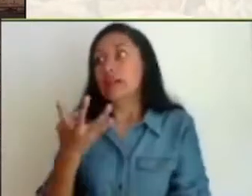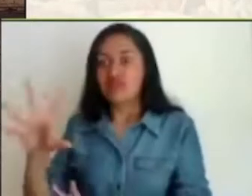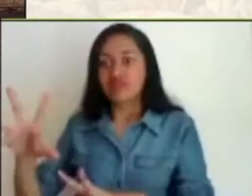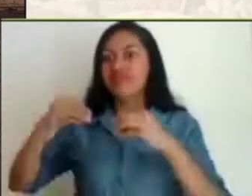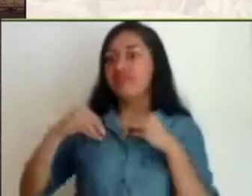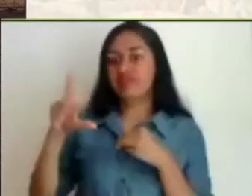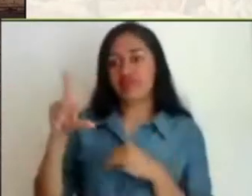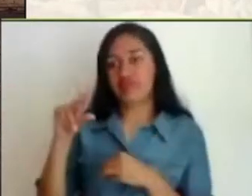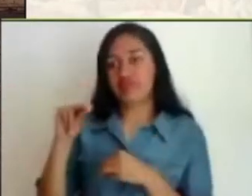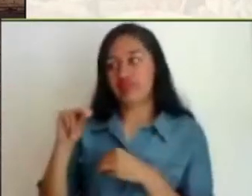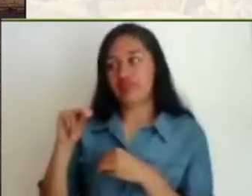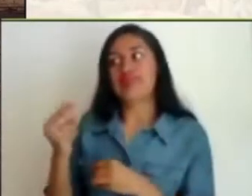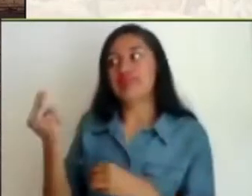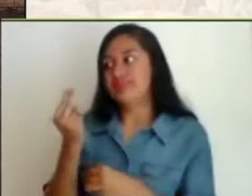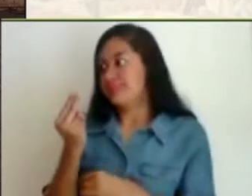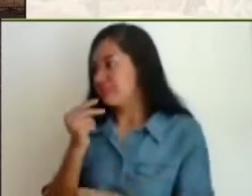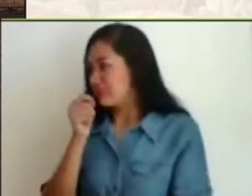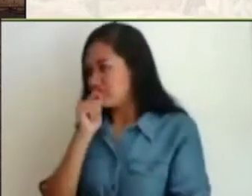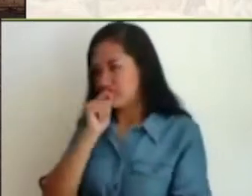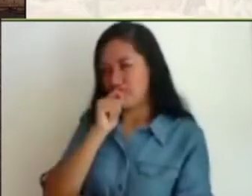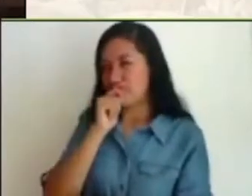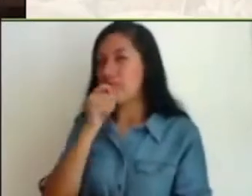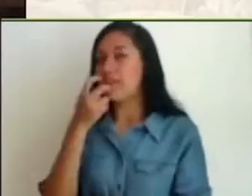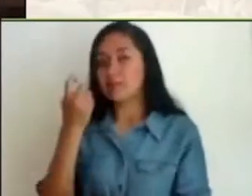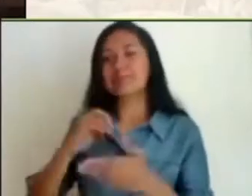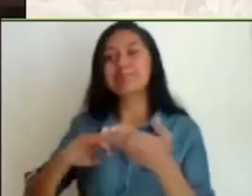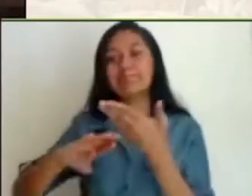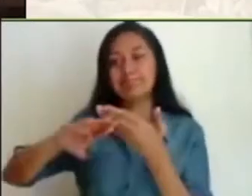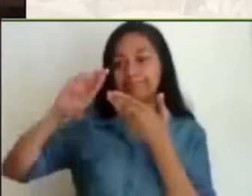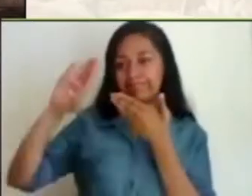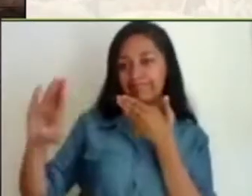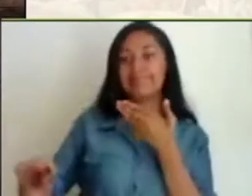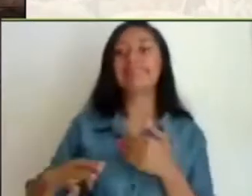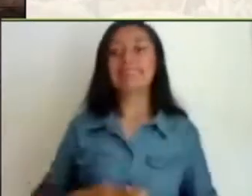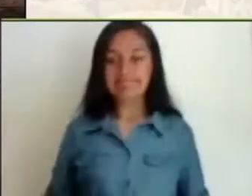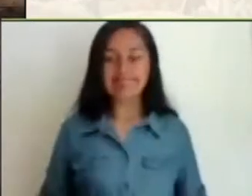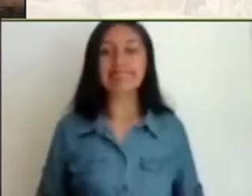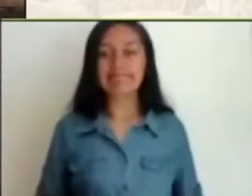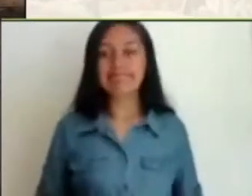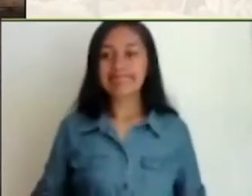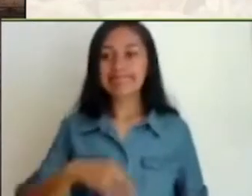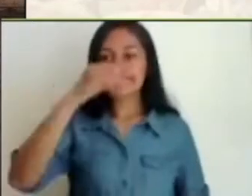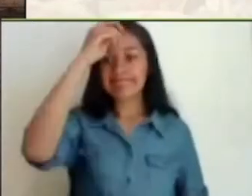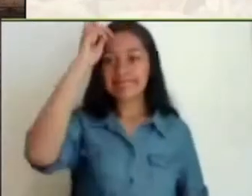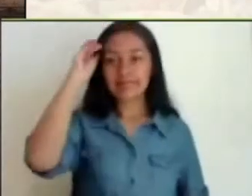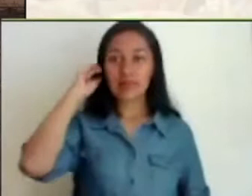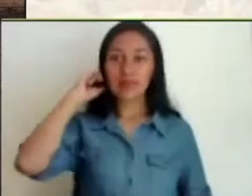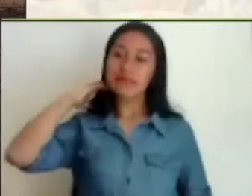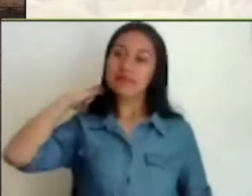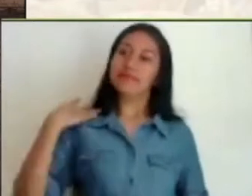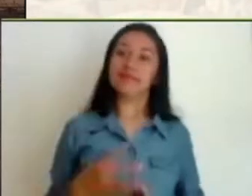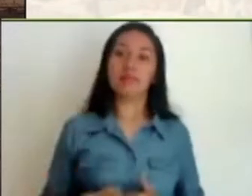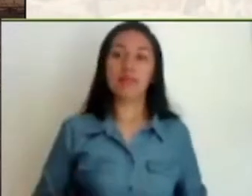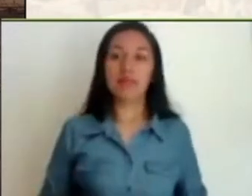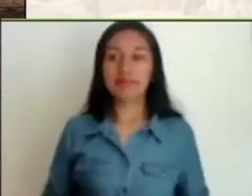vecchio per distinguerlo dal lazaretto nuovo, istituito nella laguna nel 1468,